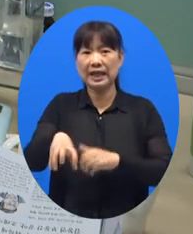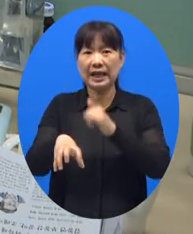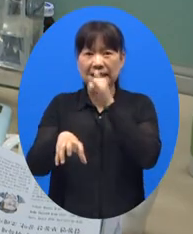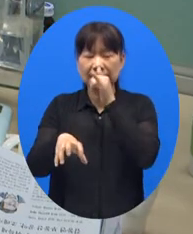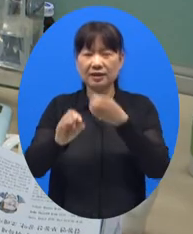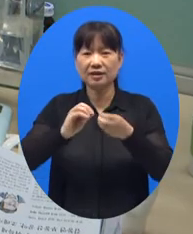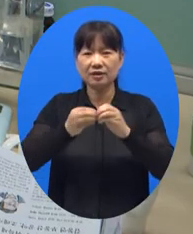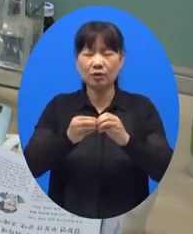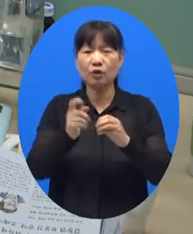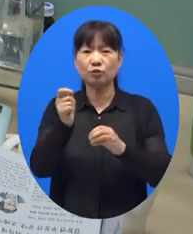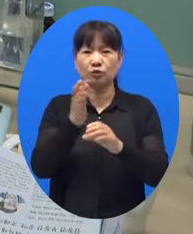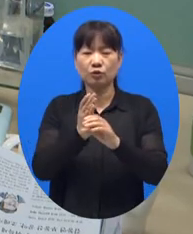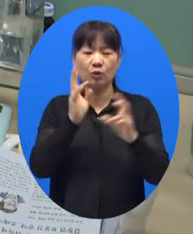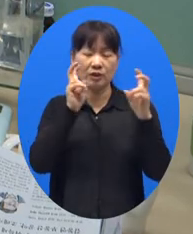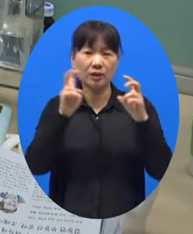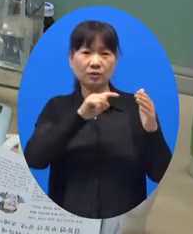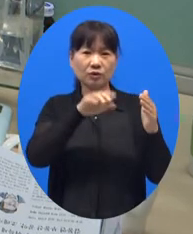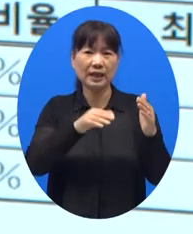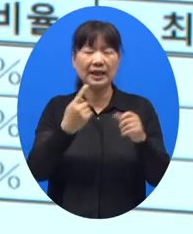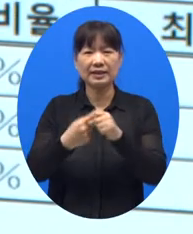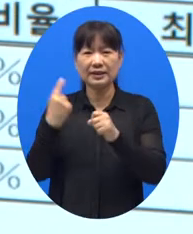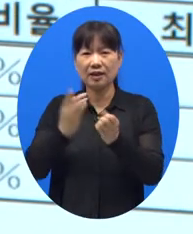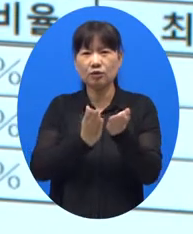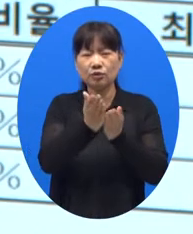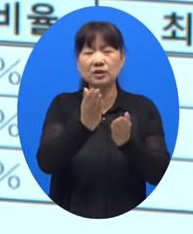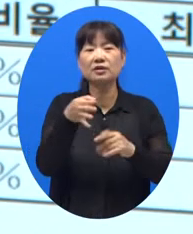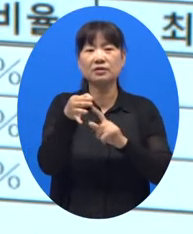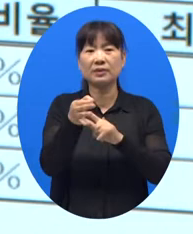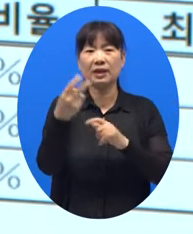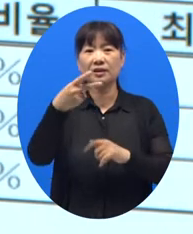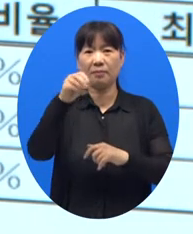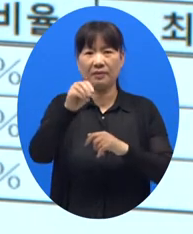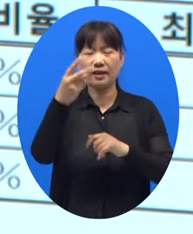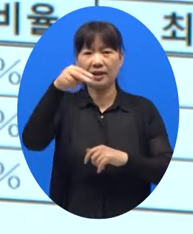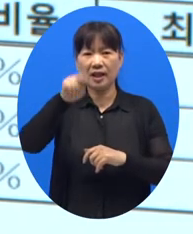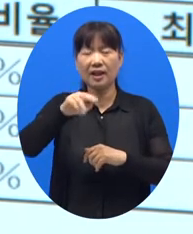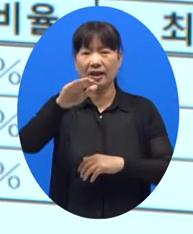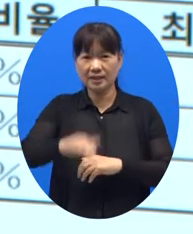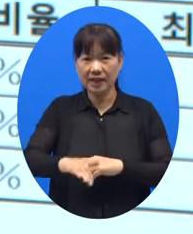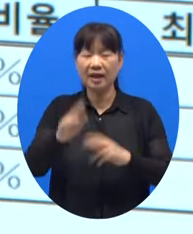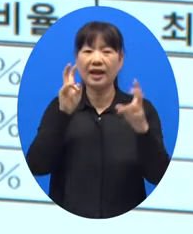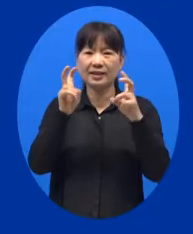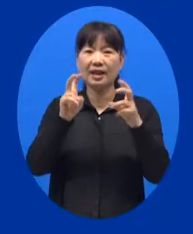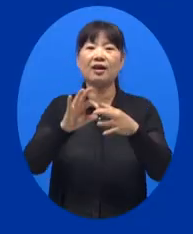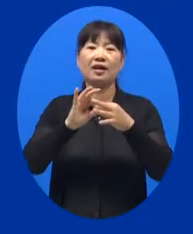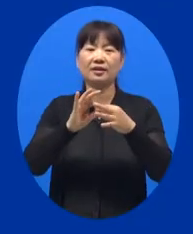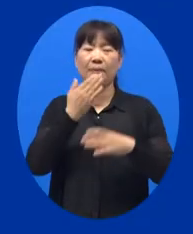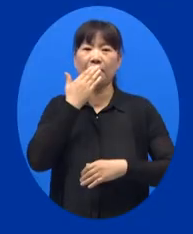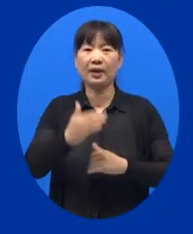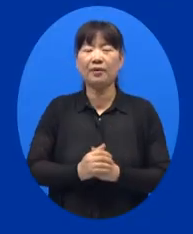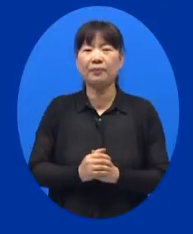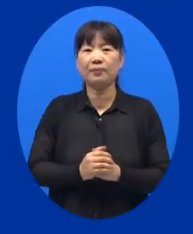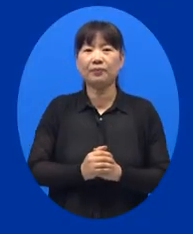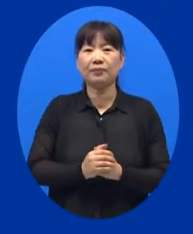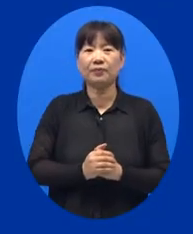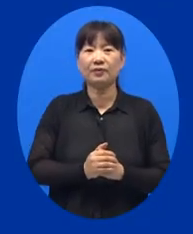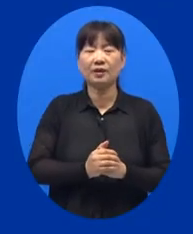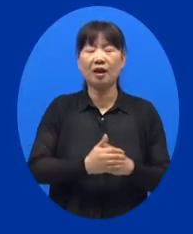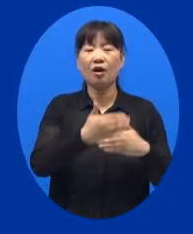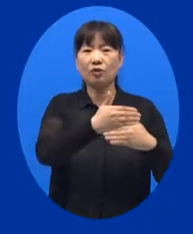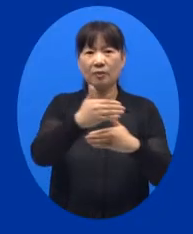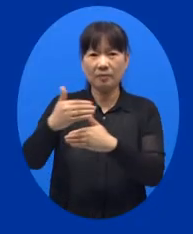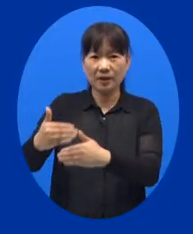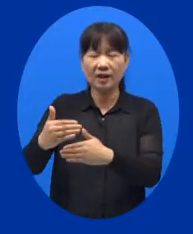제조 중소기업 중 지난해 수출 금액이 2천만 달러 이하인 업체입니다. 구간별로 지원하는